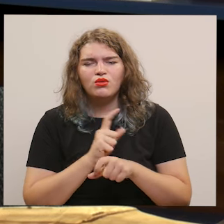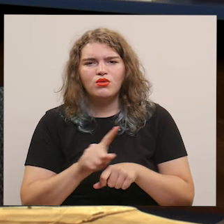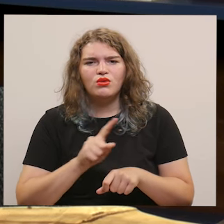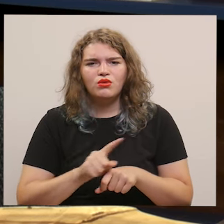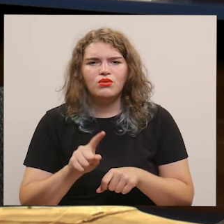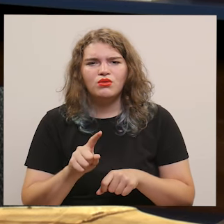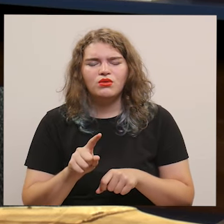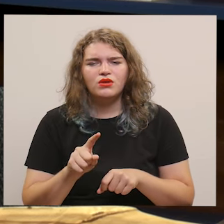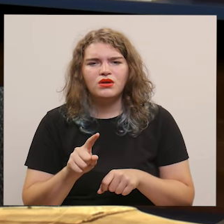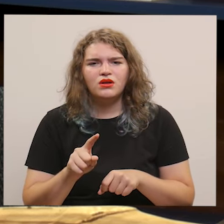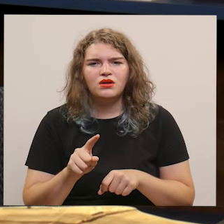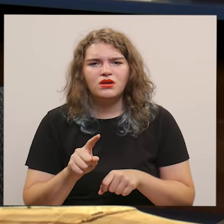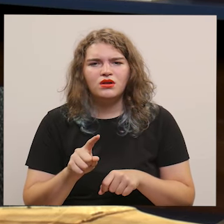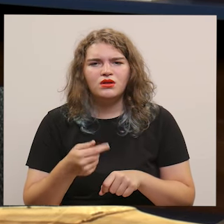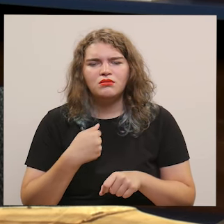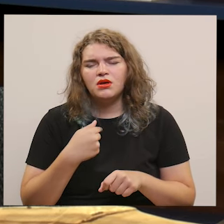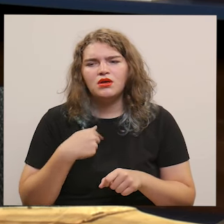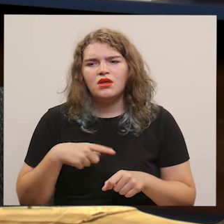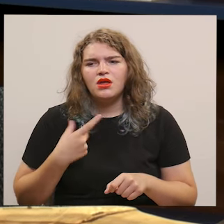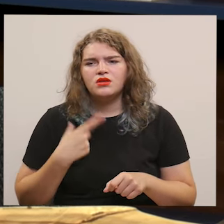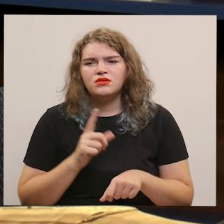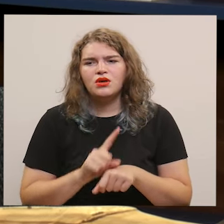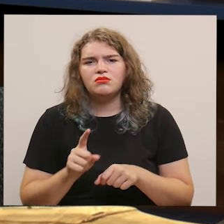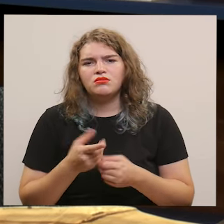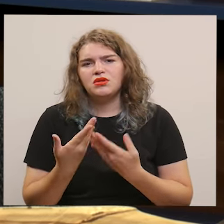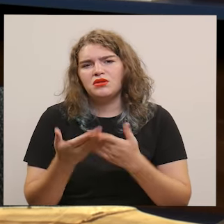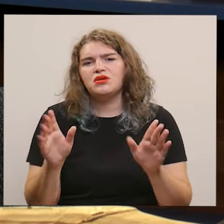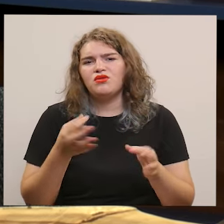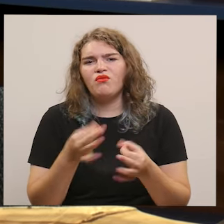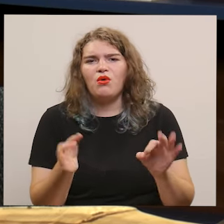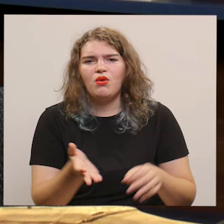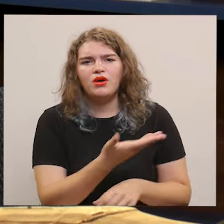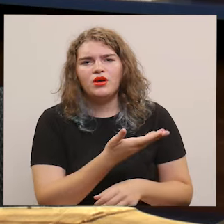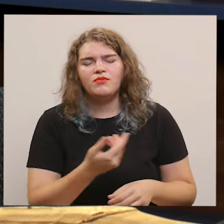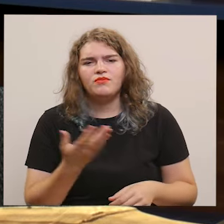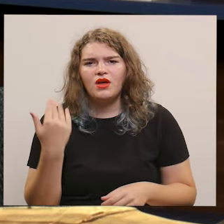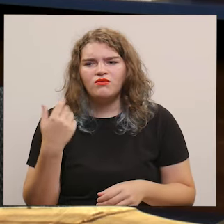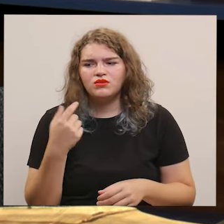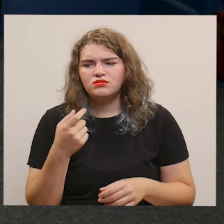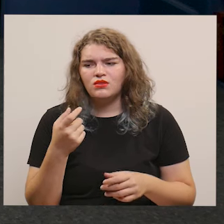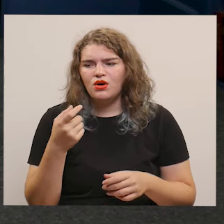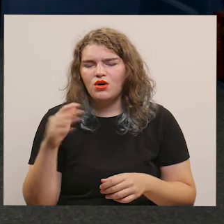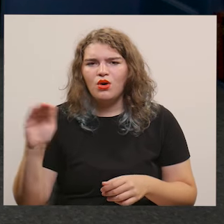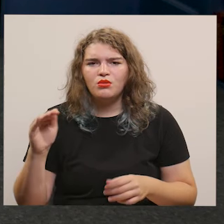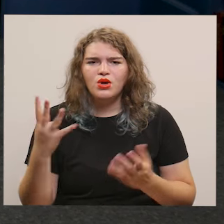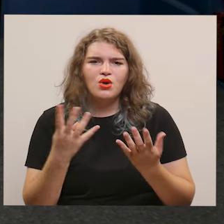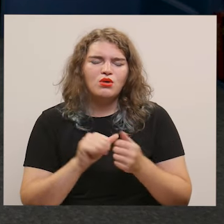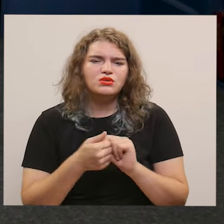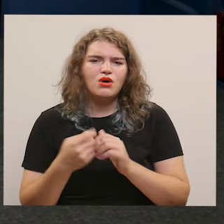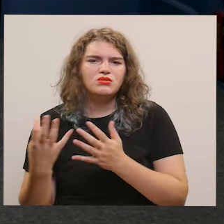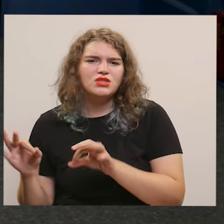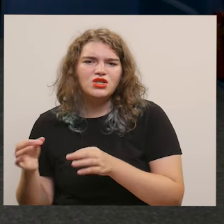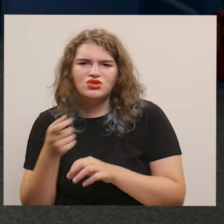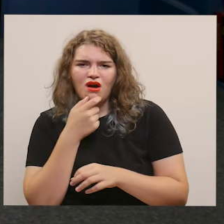cu mine și că cumva este un acces deschis. Și cam an eram un copil de 9 ani. 9 pe 10 ani